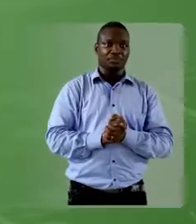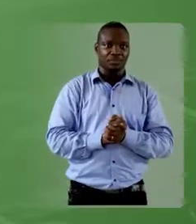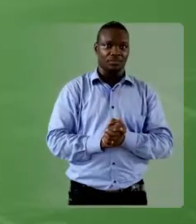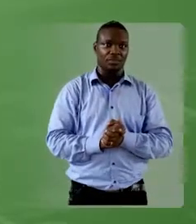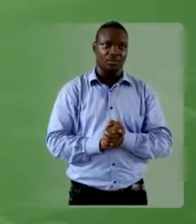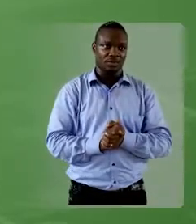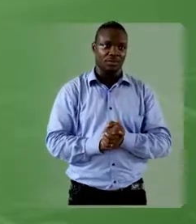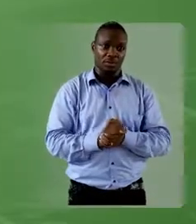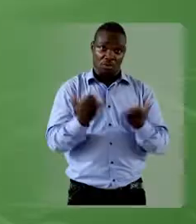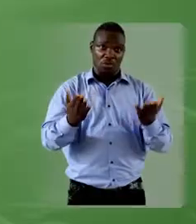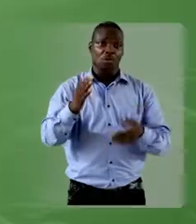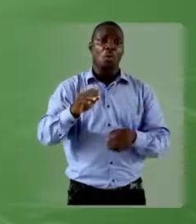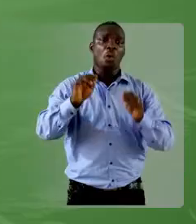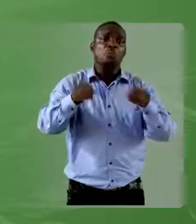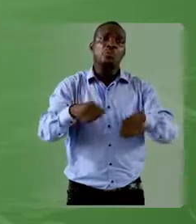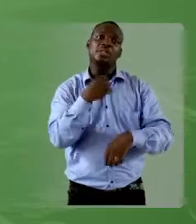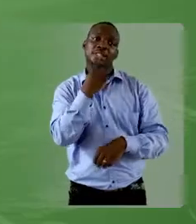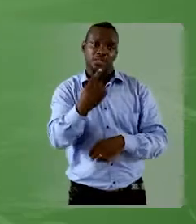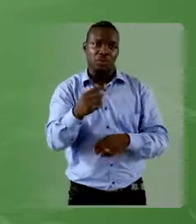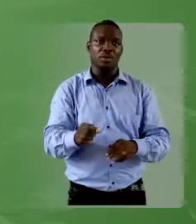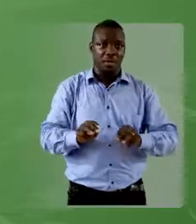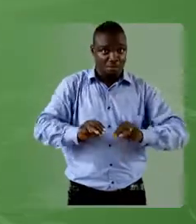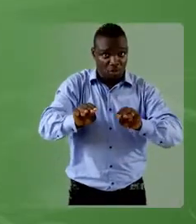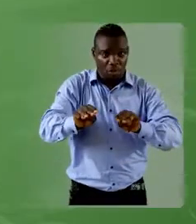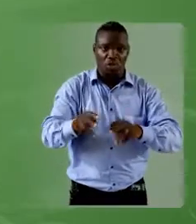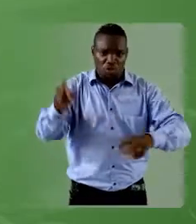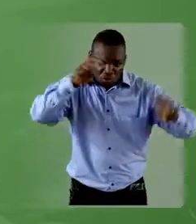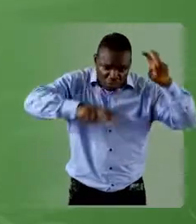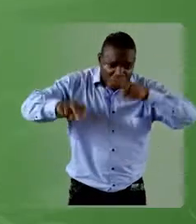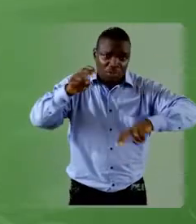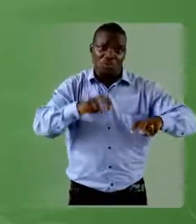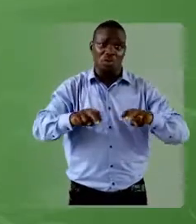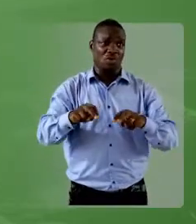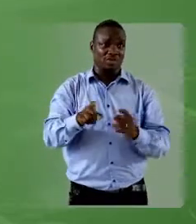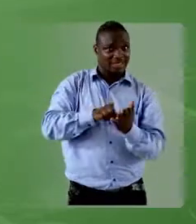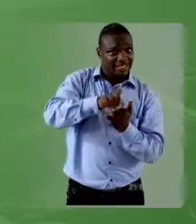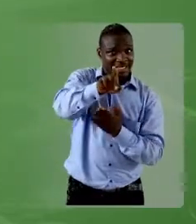Il faut dire que ces méthodes de prospection directe, ce sont des méthodes